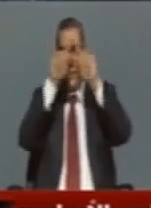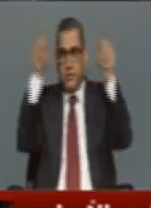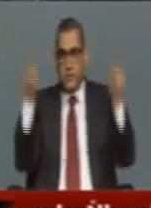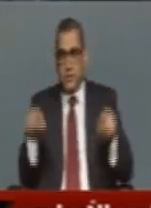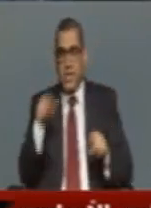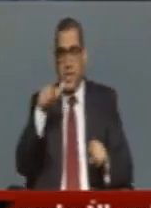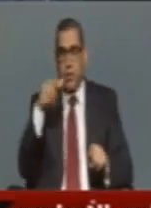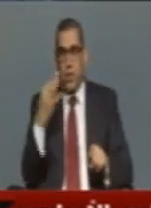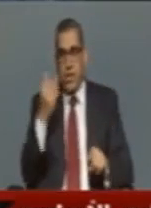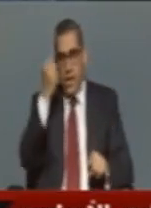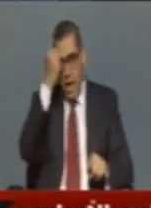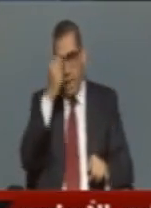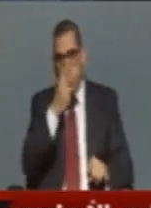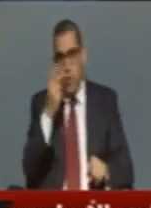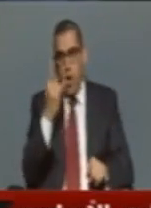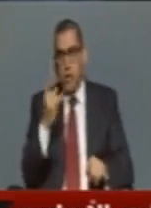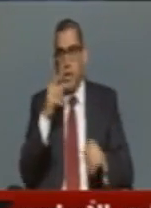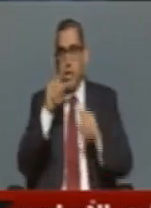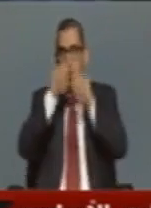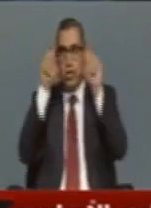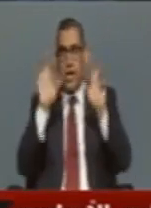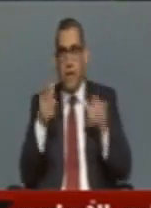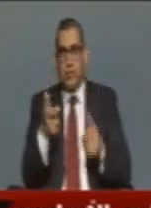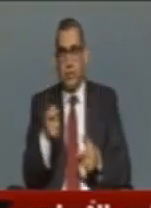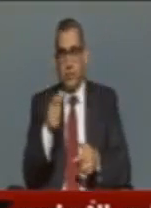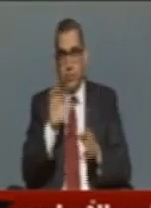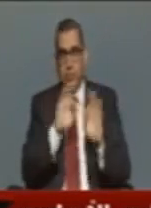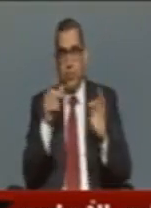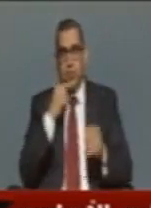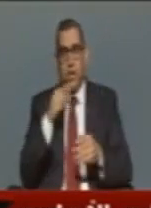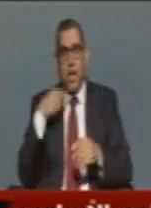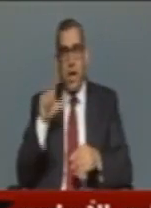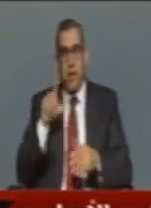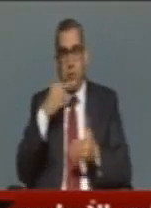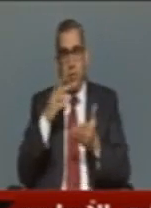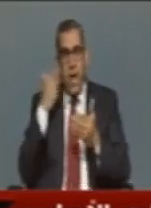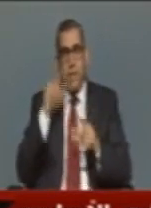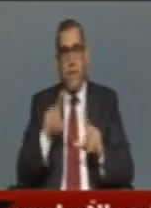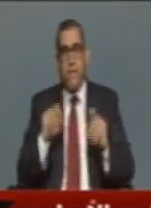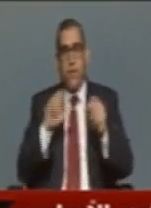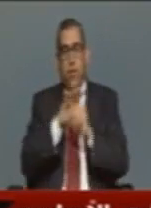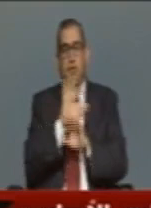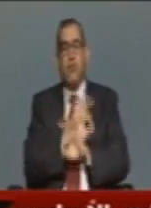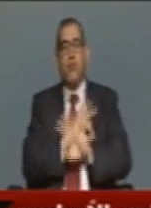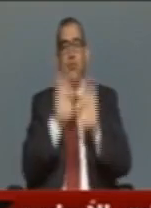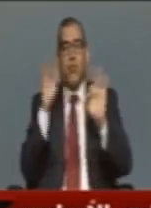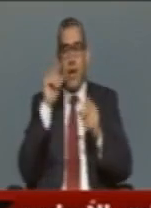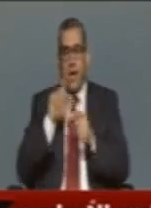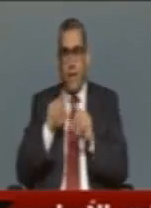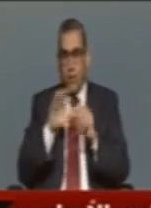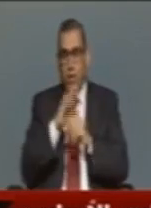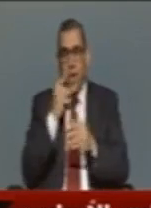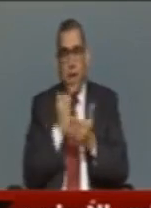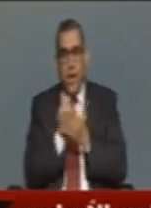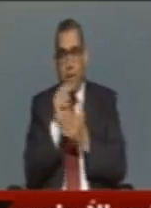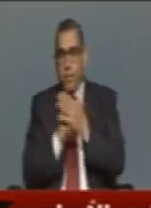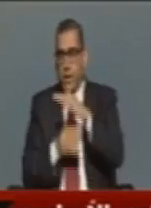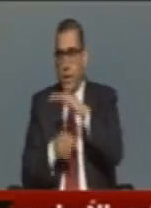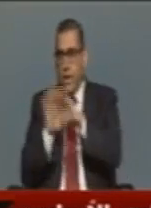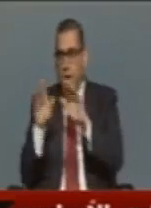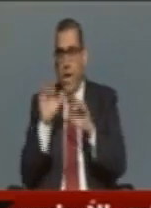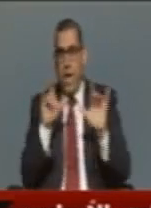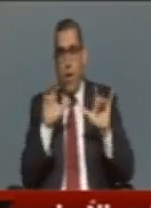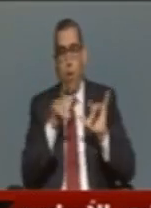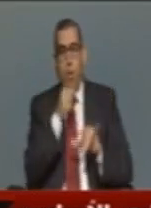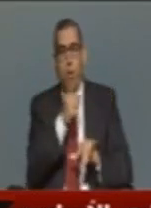36210. وبالمناسبة فخامة الرئيس ده اللي مكننا أيام كورونا ان احنا نكمل التعليم بتاعنا، ولا التعليم مصر